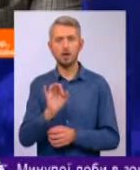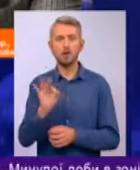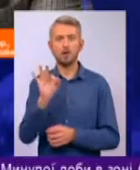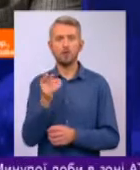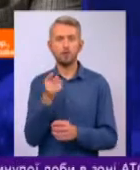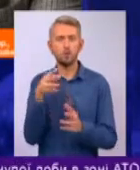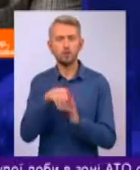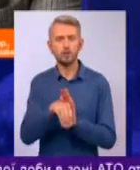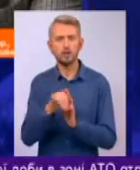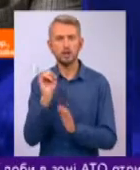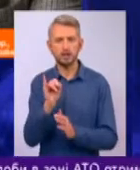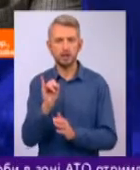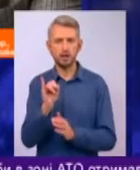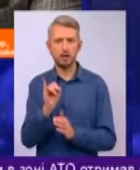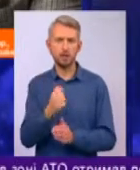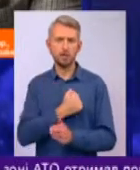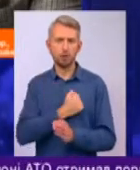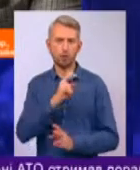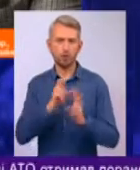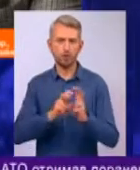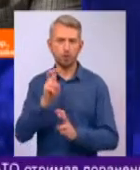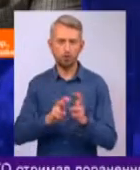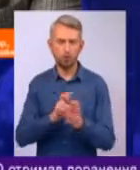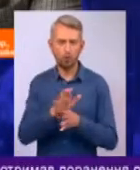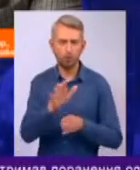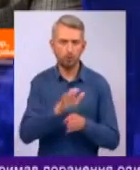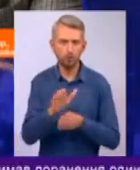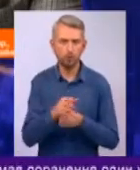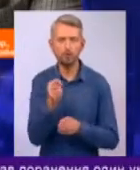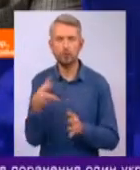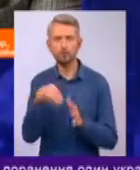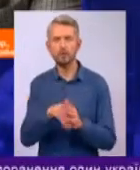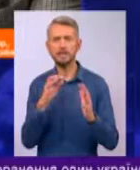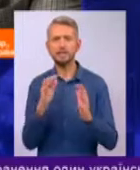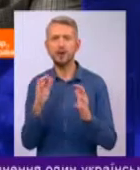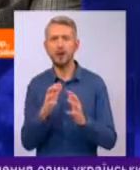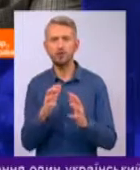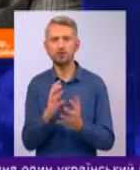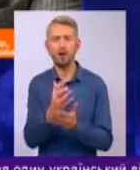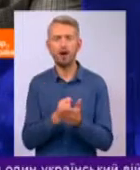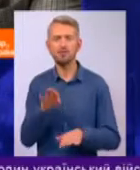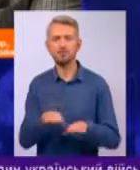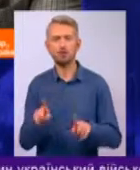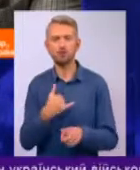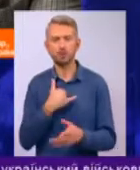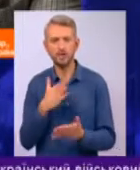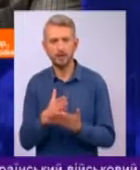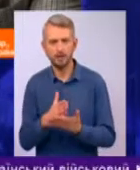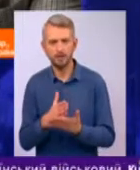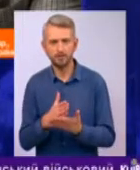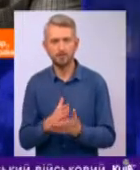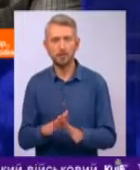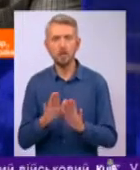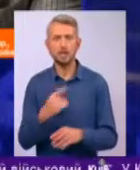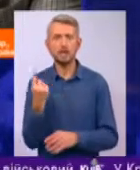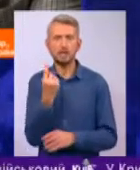і військово-промислового комплексу, в тому числі і збереження тих арсеналів, які є, тільки